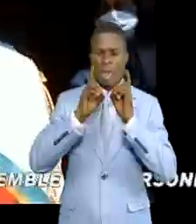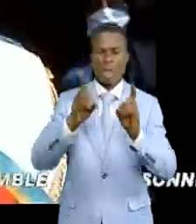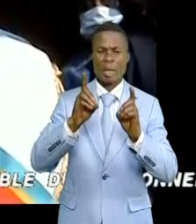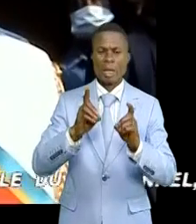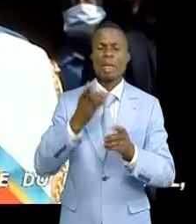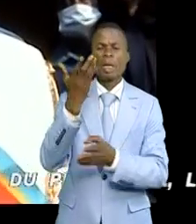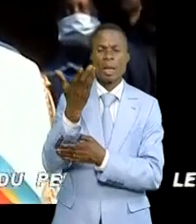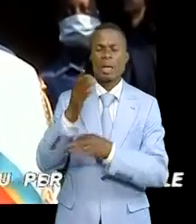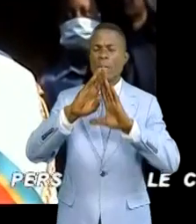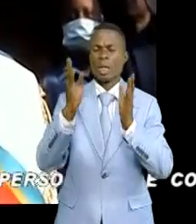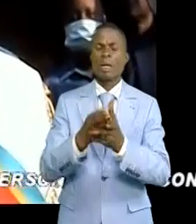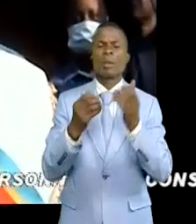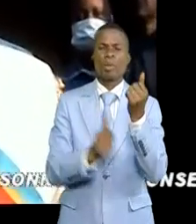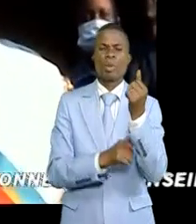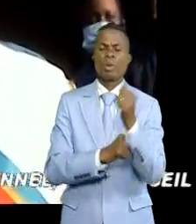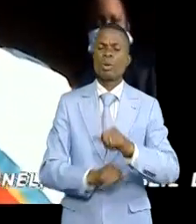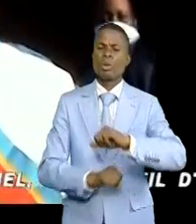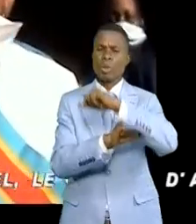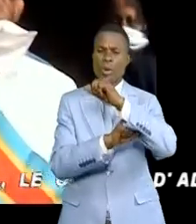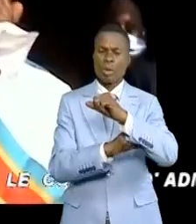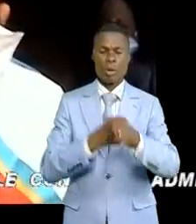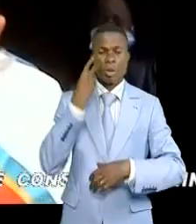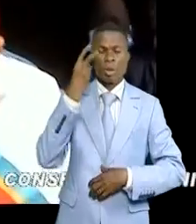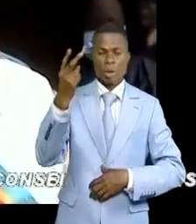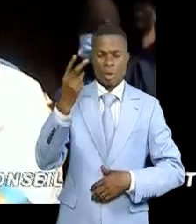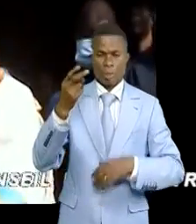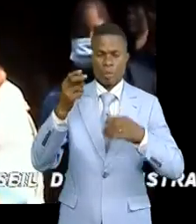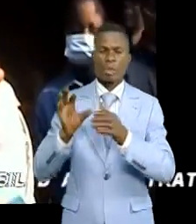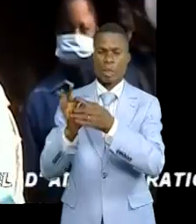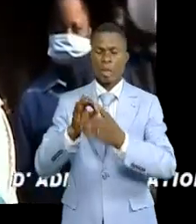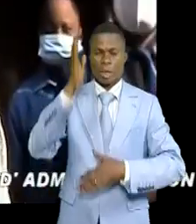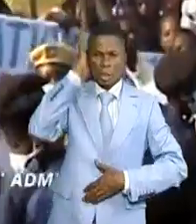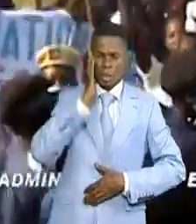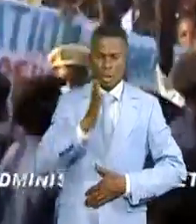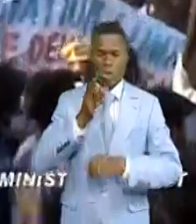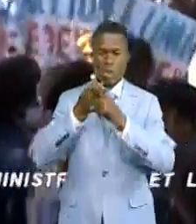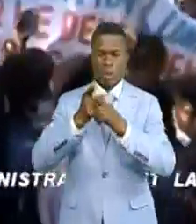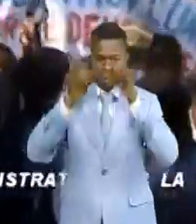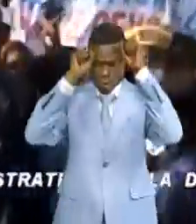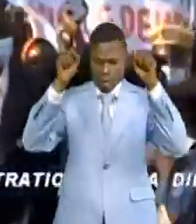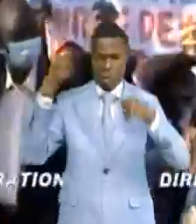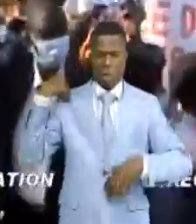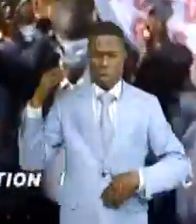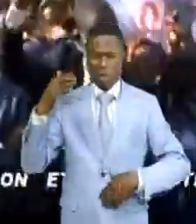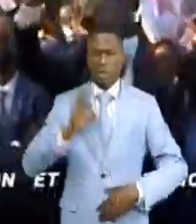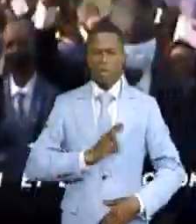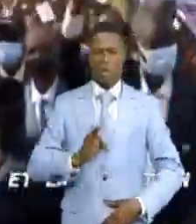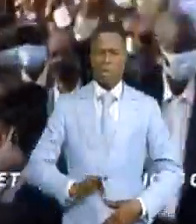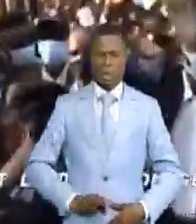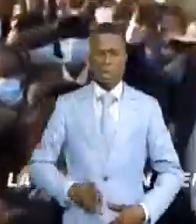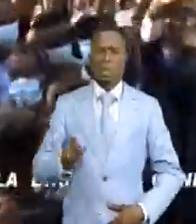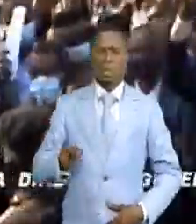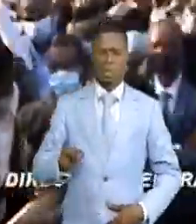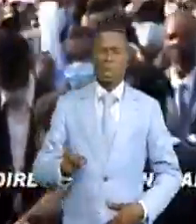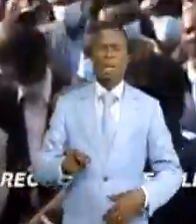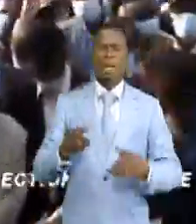il invite cette population à soutenir la vision de l'union sacrée initiée par le chef de l'État, Félix Antoine